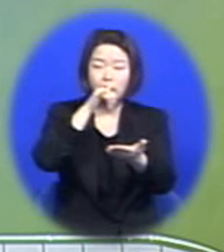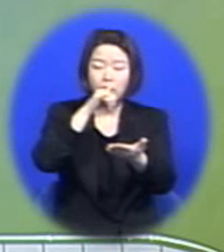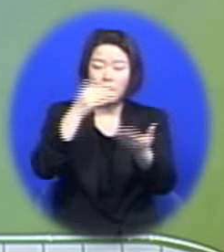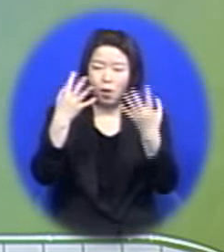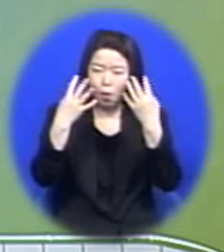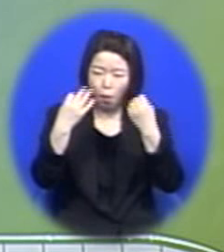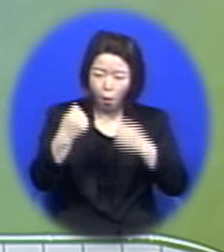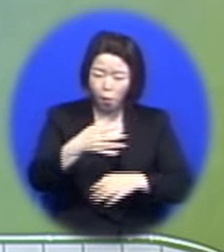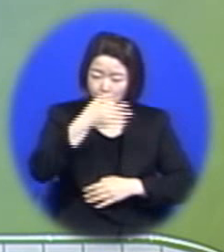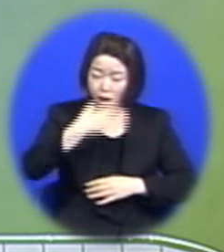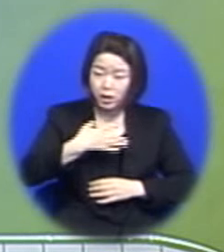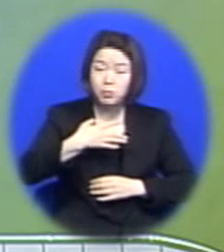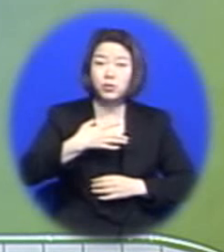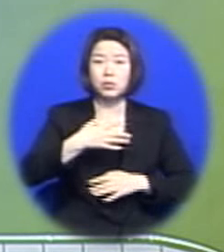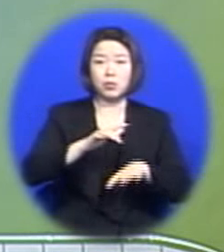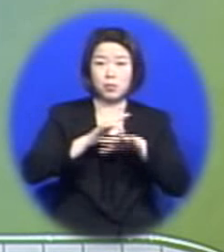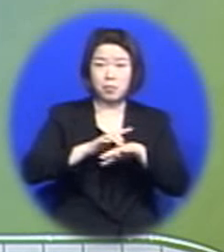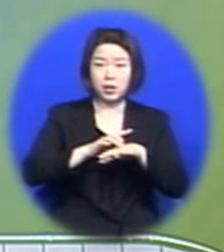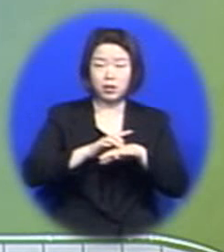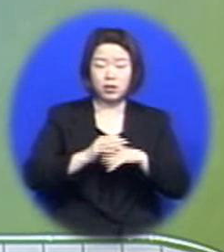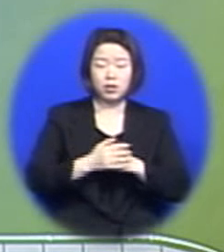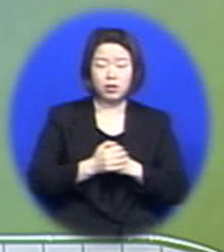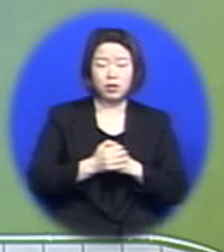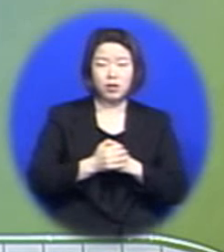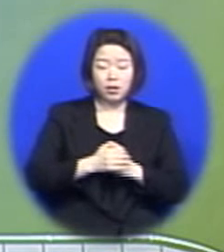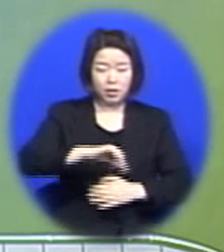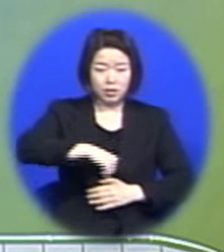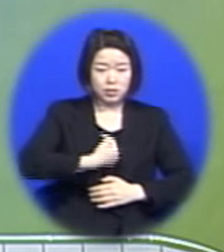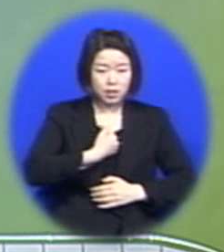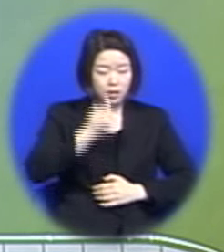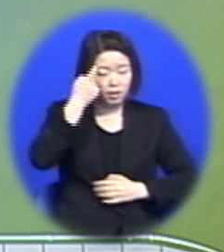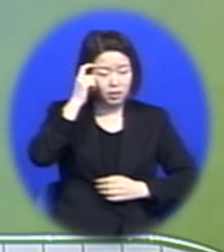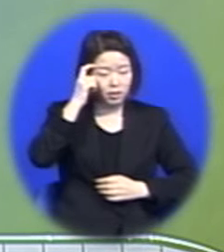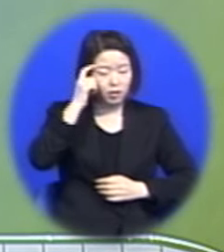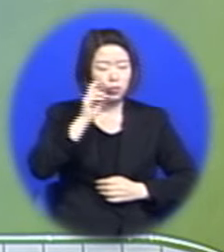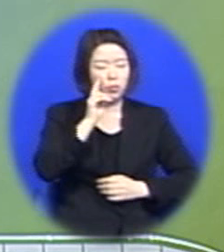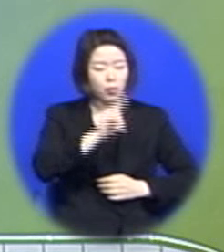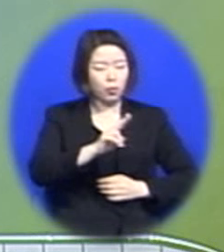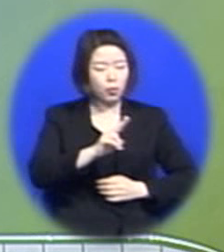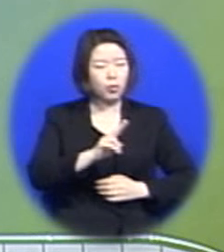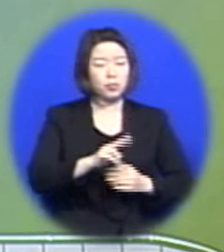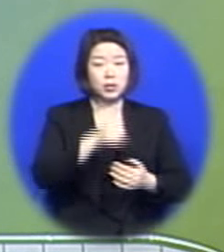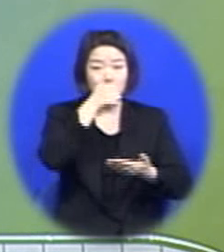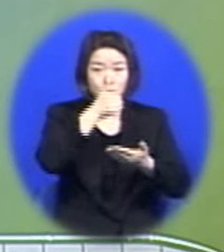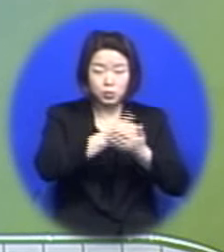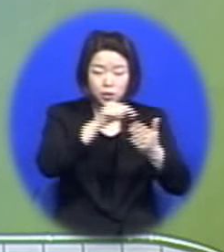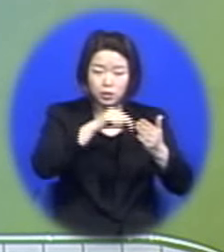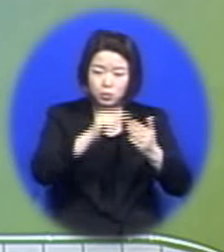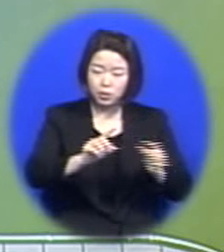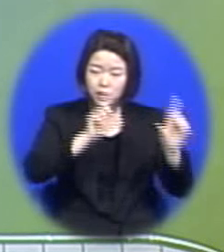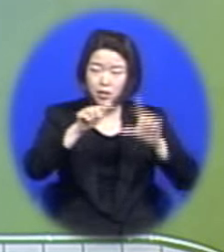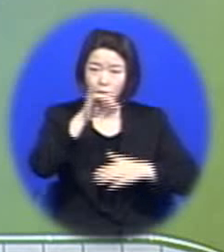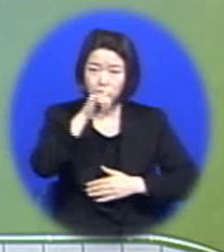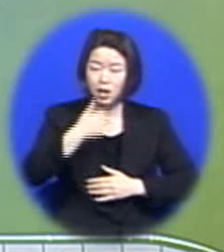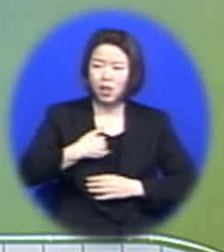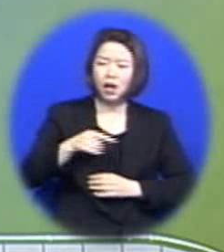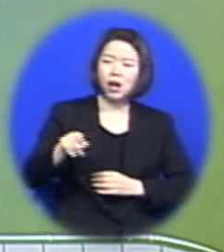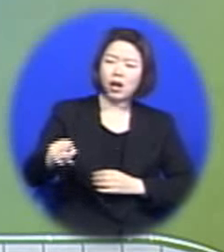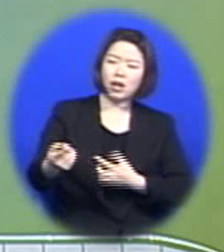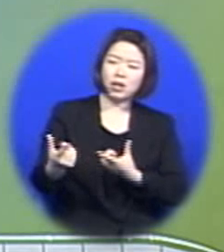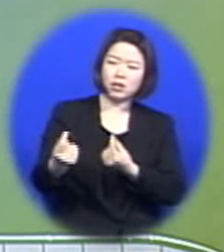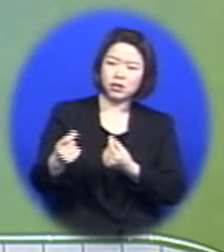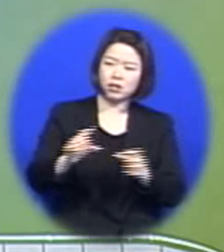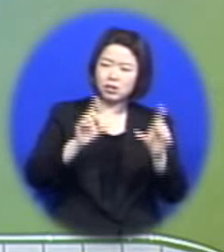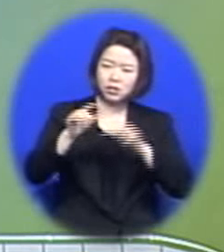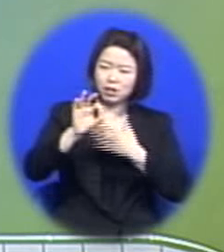얼마나 힘들겠어요. 본인이 자기가 생각해도 너무 죄악 속에 살아요. 이렇게 살면 안 되는데 내가 이렇게 더러운 짓을